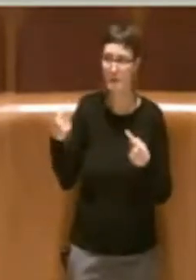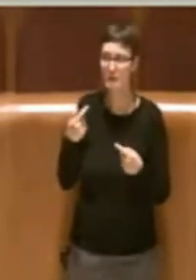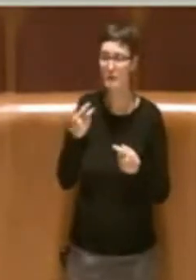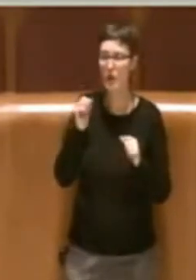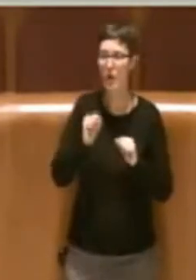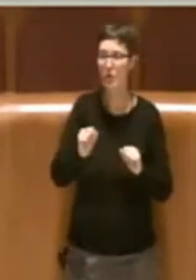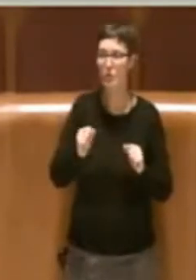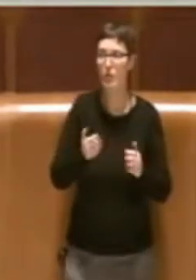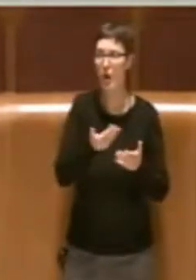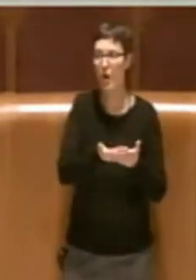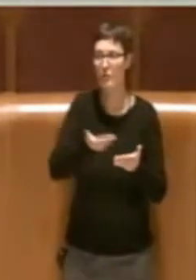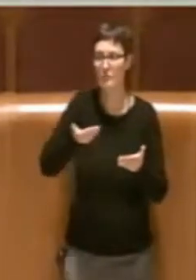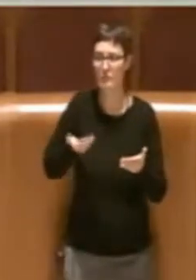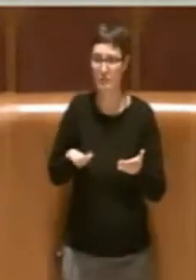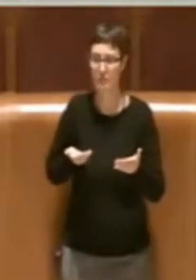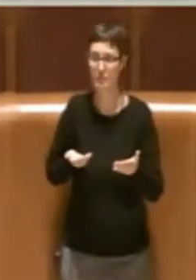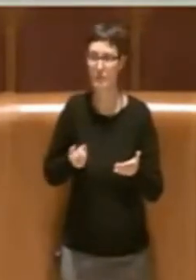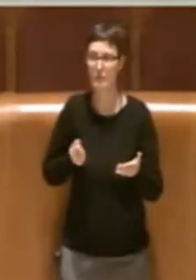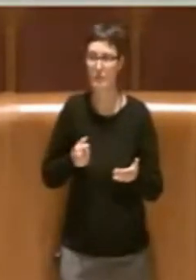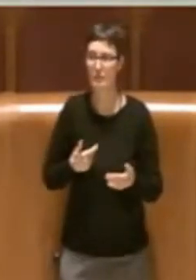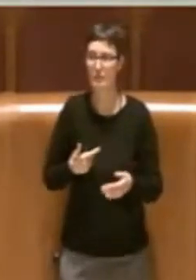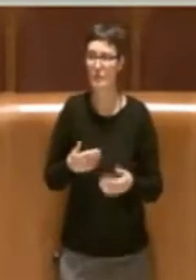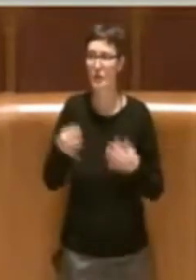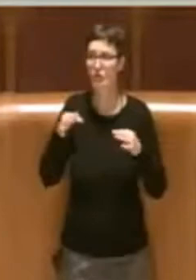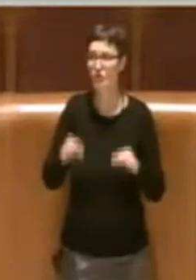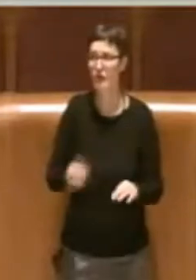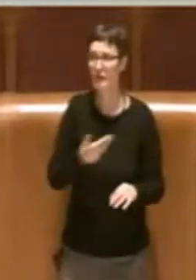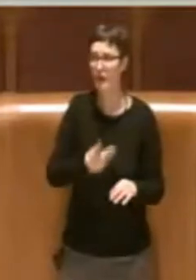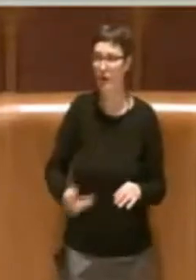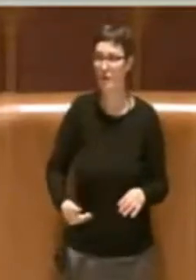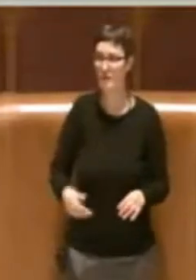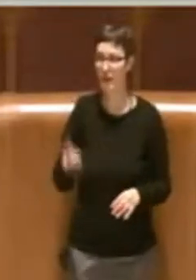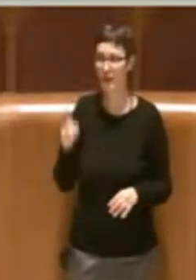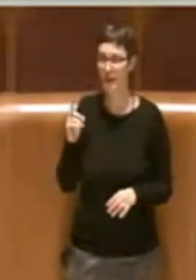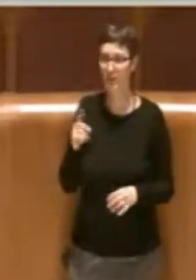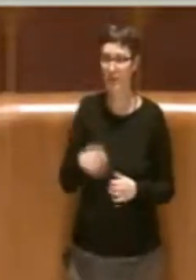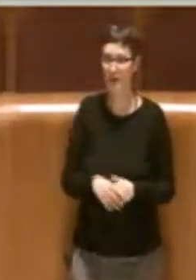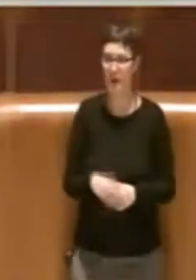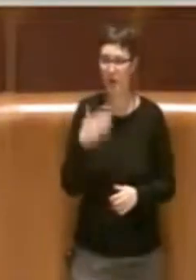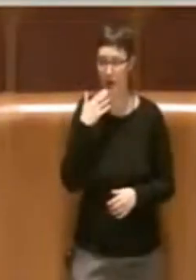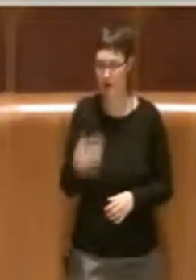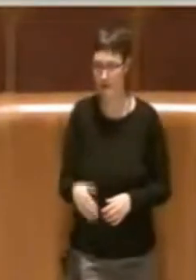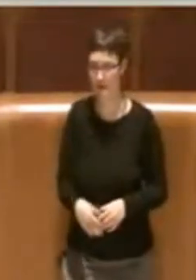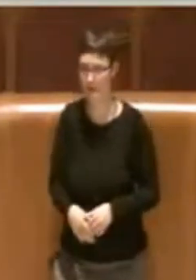ritirare l'atto al gentile consigliere De Priamo. Adesso, grazie.